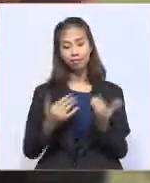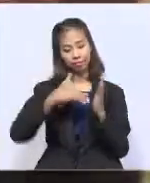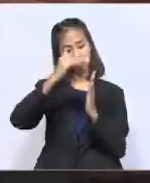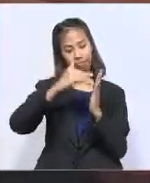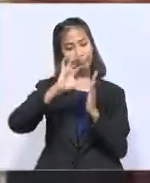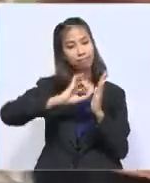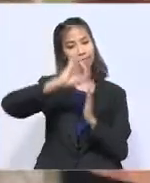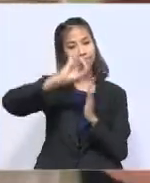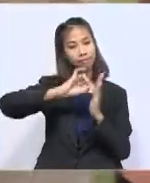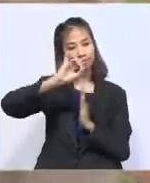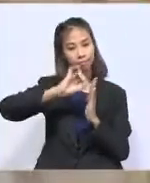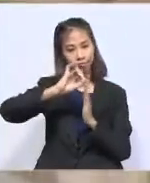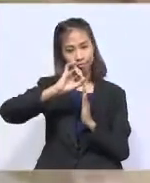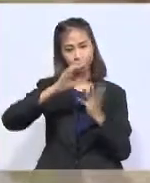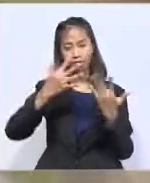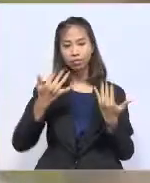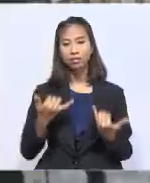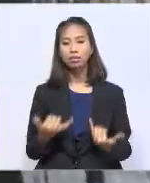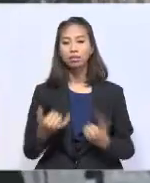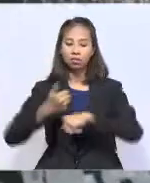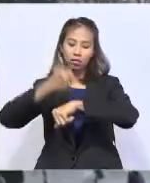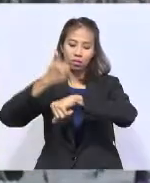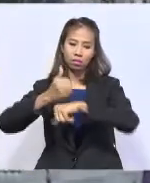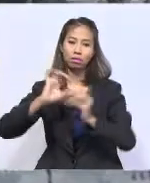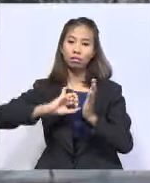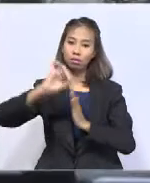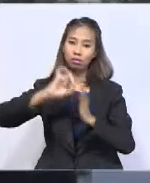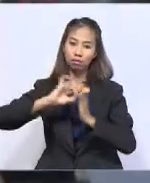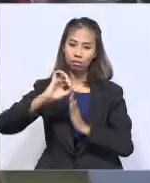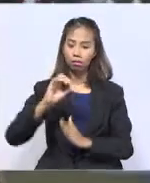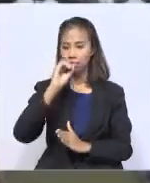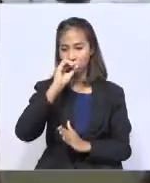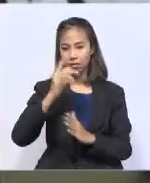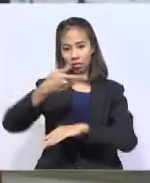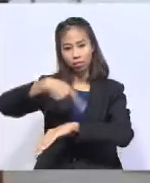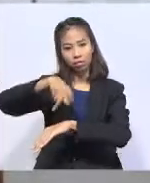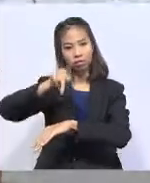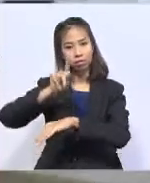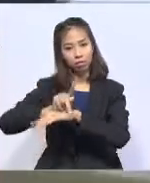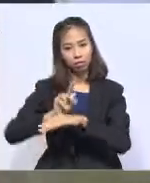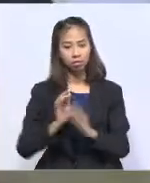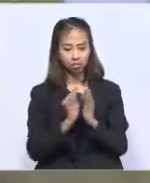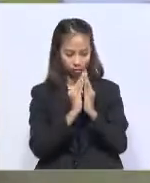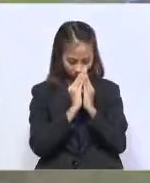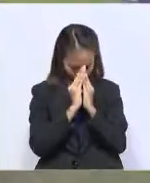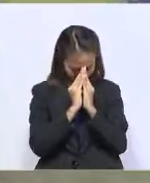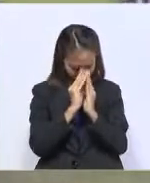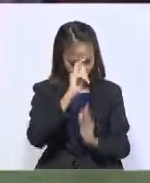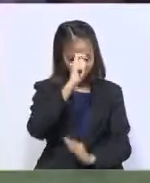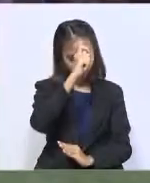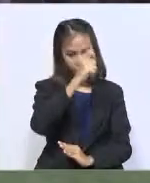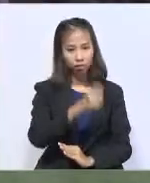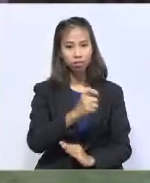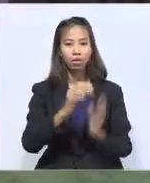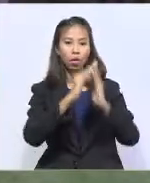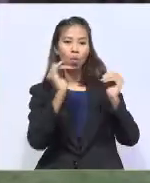หนือที่จังหวัดเชียงใหม่นะคะนายประวินชำนิประสาทผู้ว่าราชการจังหวัดเชียงใหม่ค่ะเป็นประธานในพิธีสักการะกู่เจ้าหลวงเชียงใหม่